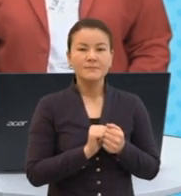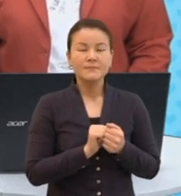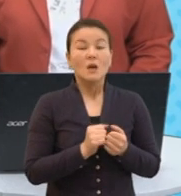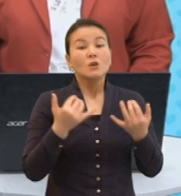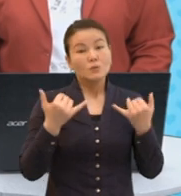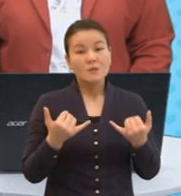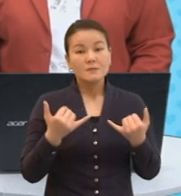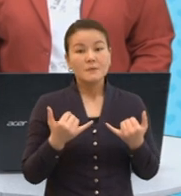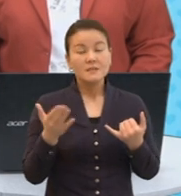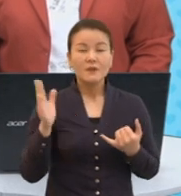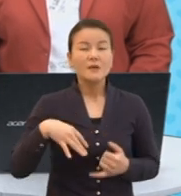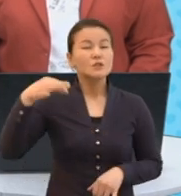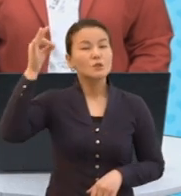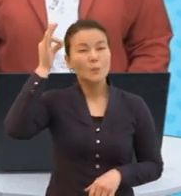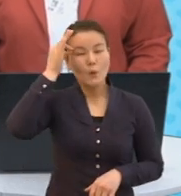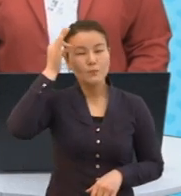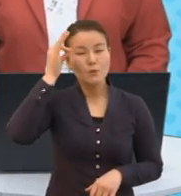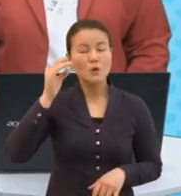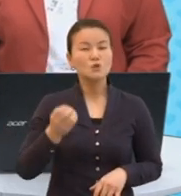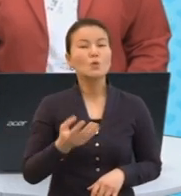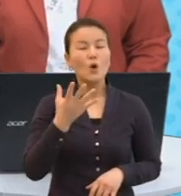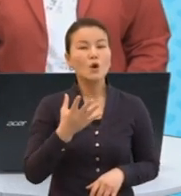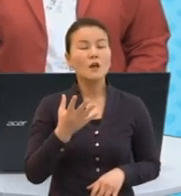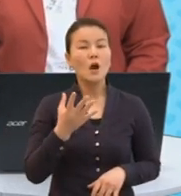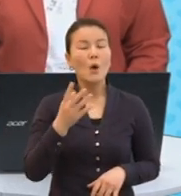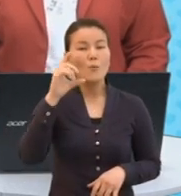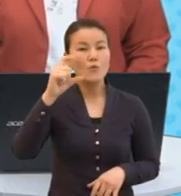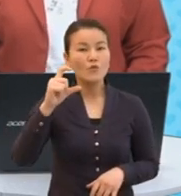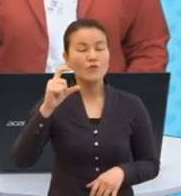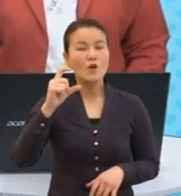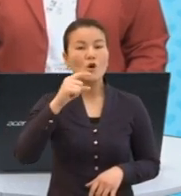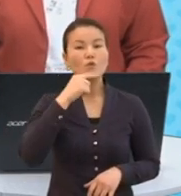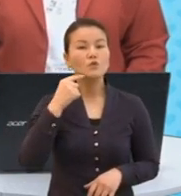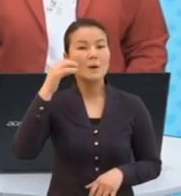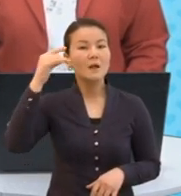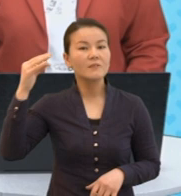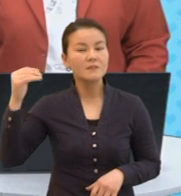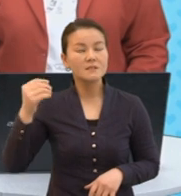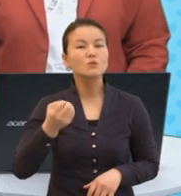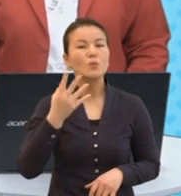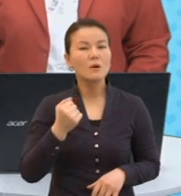Ну а теперь давайте вспомним, сколько же букв в русском алфавите?